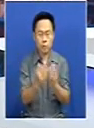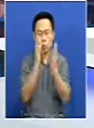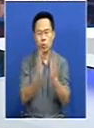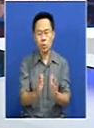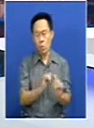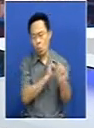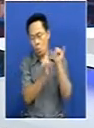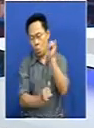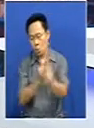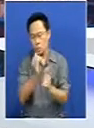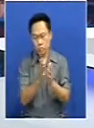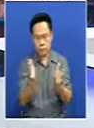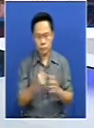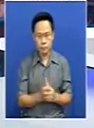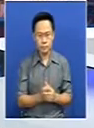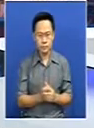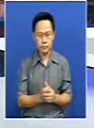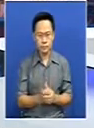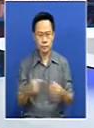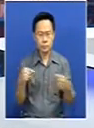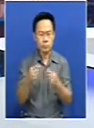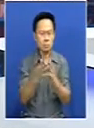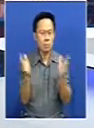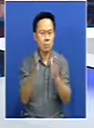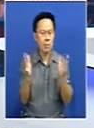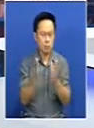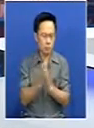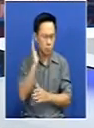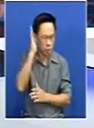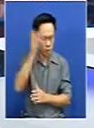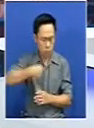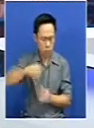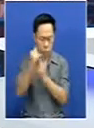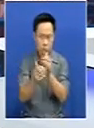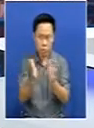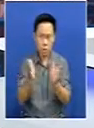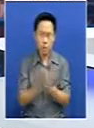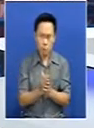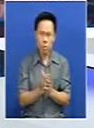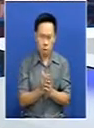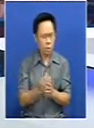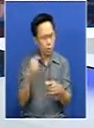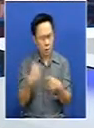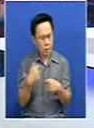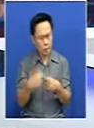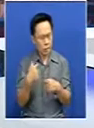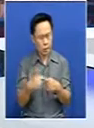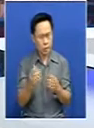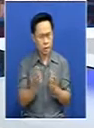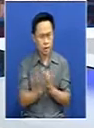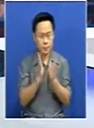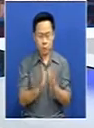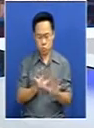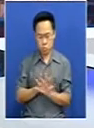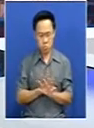ที่ผู้หญิงเข้าไปยากส่วนใหญ่มีแต่ผู้ชายกันเลย เข้าไปยากจริงๆเพราะว่าแค่จะเดินแต่ละช่วงเนี่ยมันก็ยากลำบากเพราะว่าค